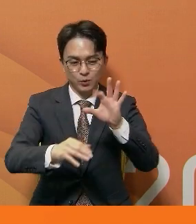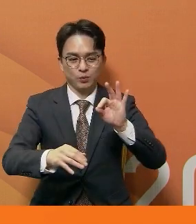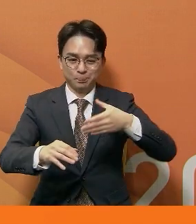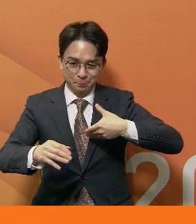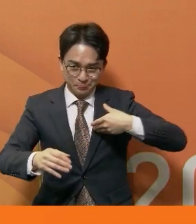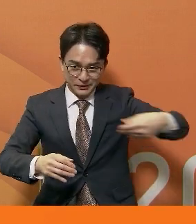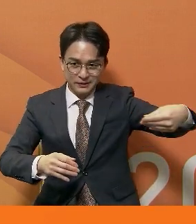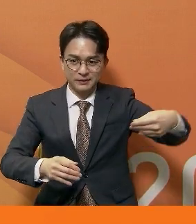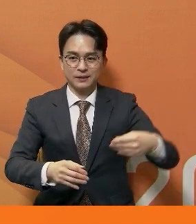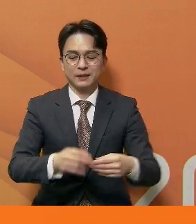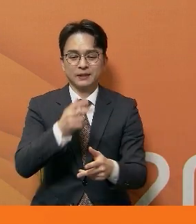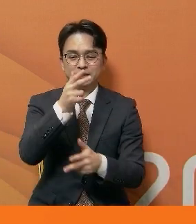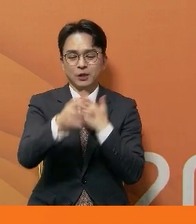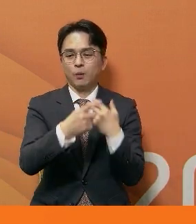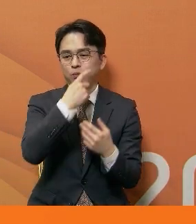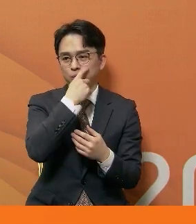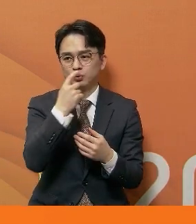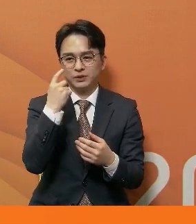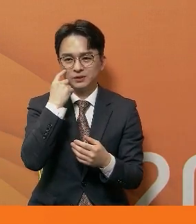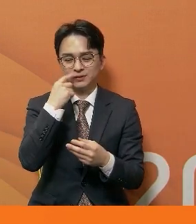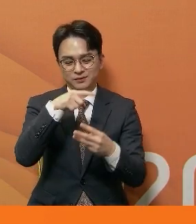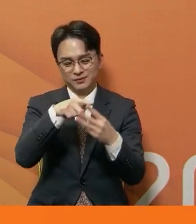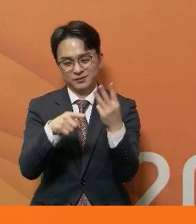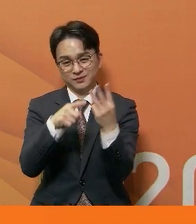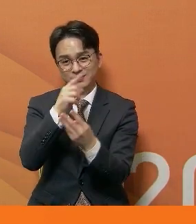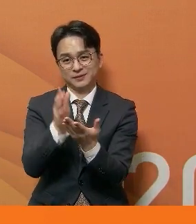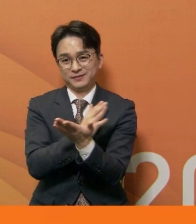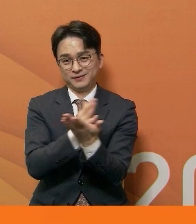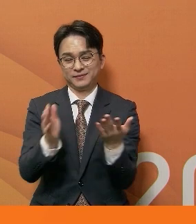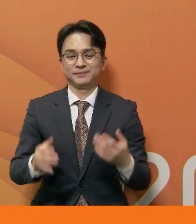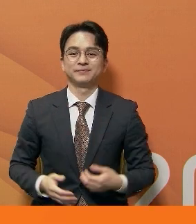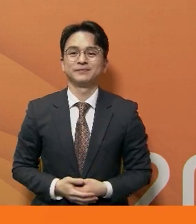신청을 하실 수 있는 사업화보증상품으로 나뉩니다